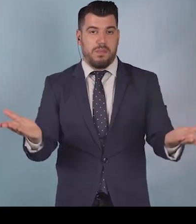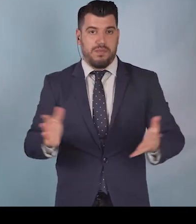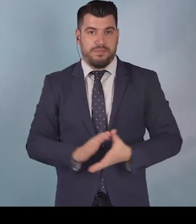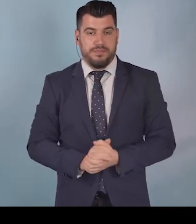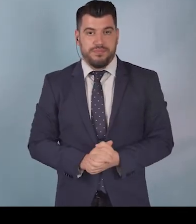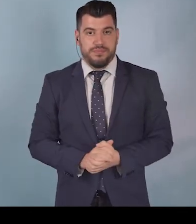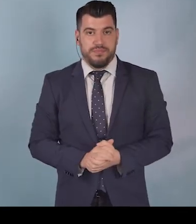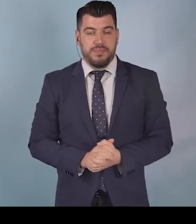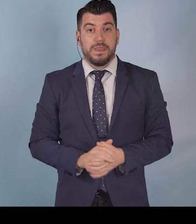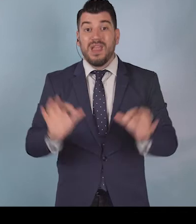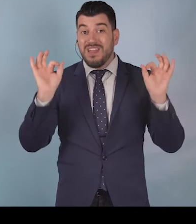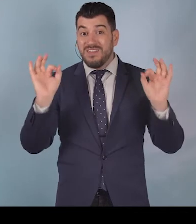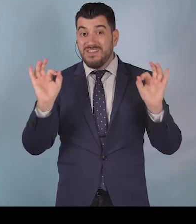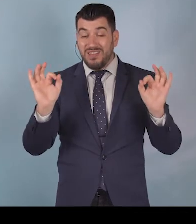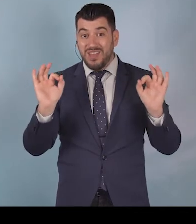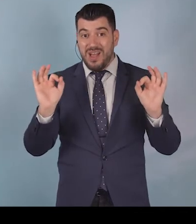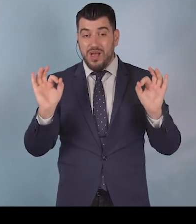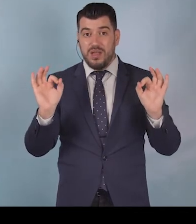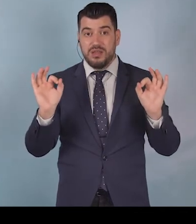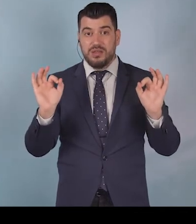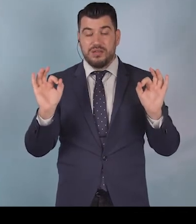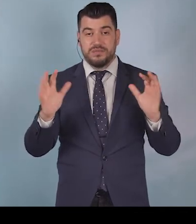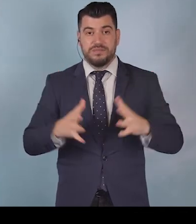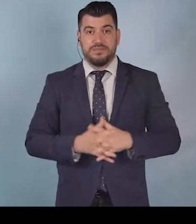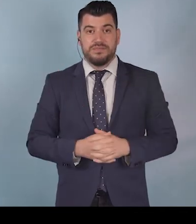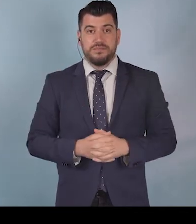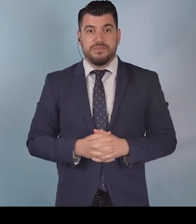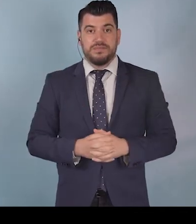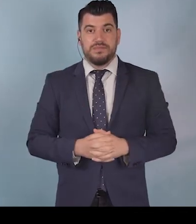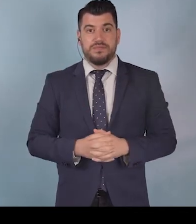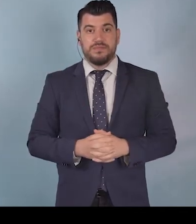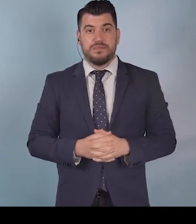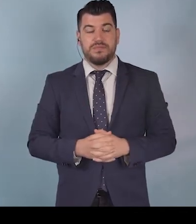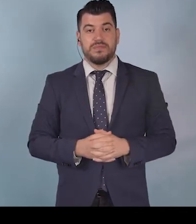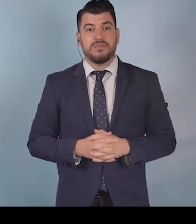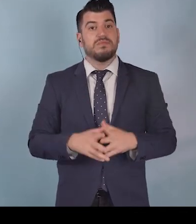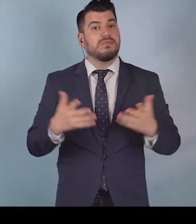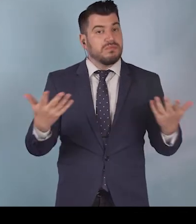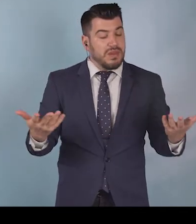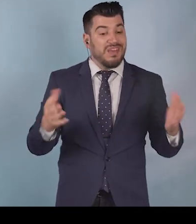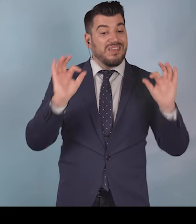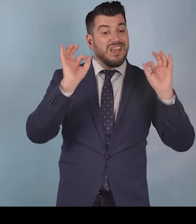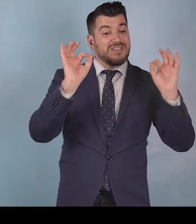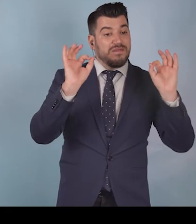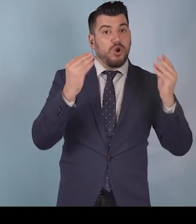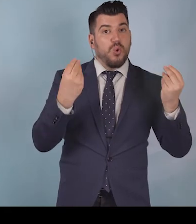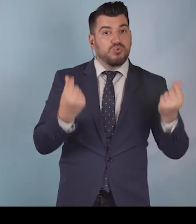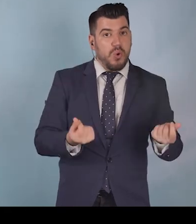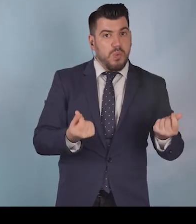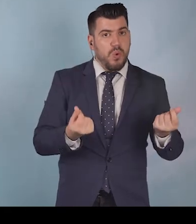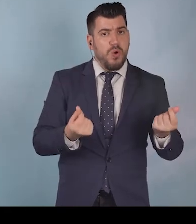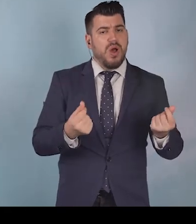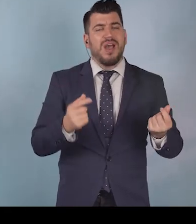θα δημιουργήσουμε και θα συνδημιουργήσουμε έτσι ώστε να προχωρήσουμε και να δούμε με ποιο οδικό χάρτη μπορούμε να προχωρήσουμε